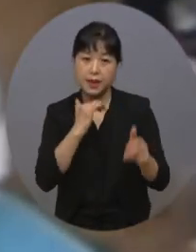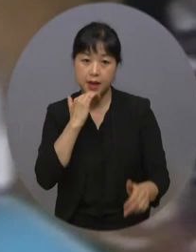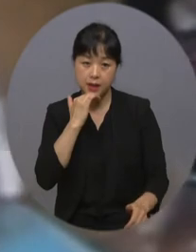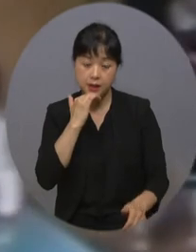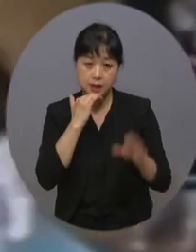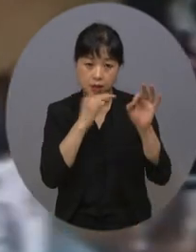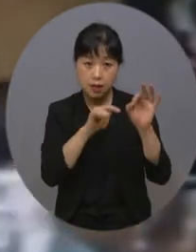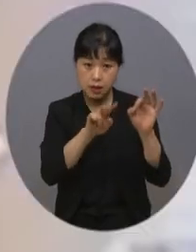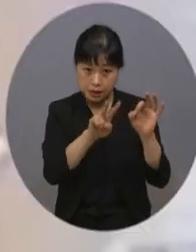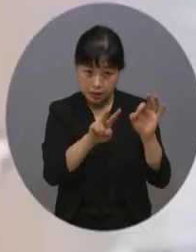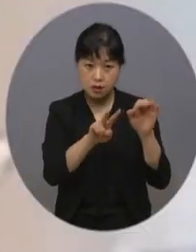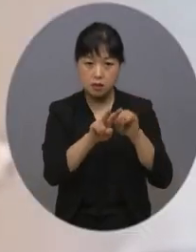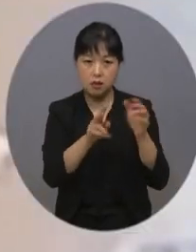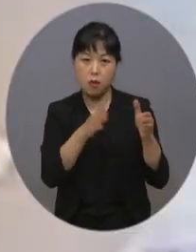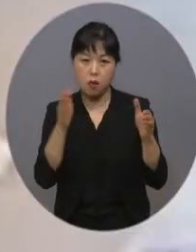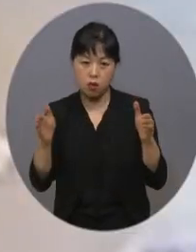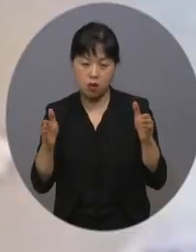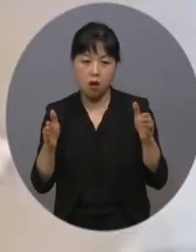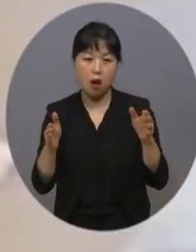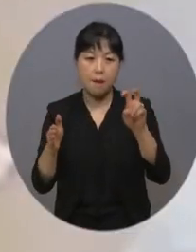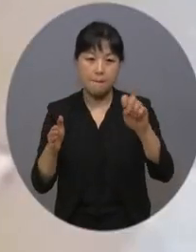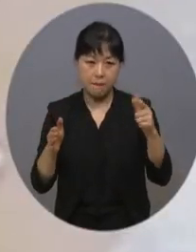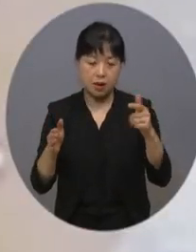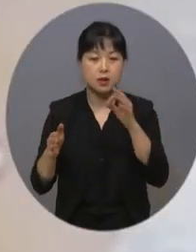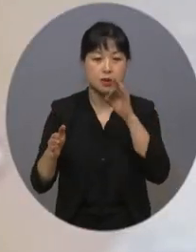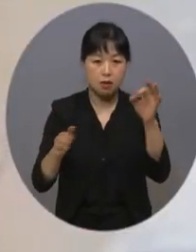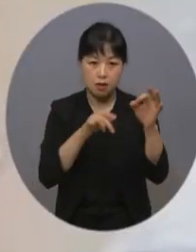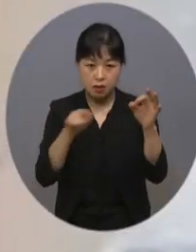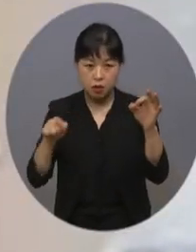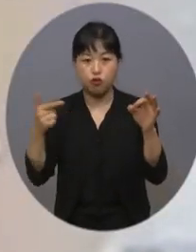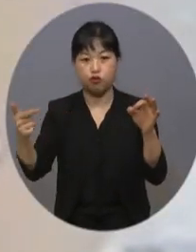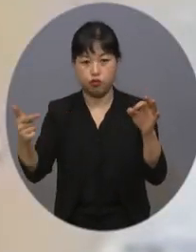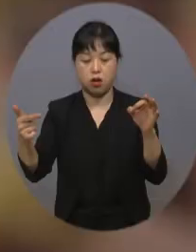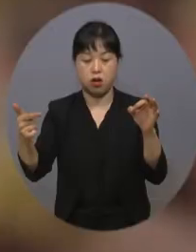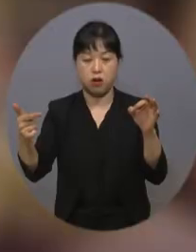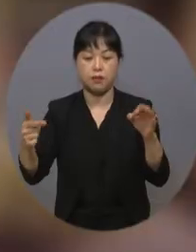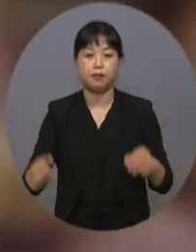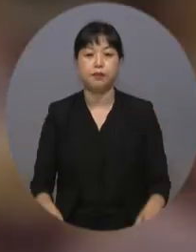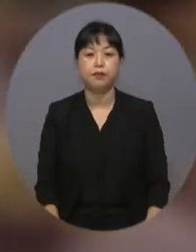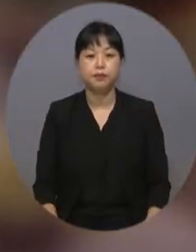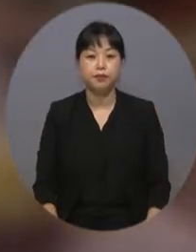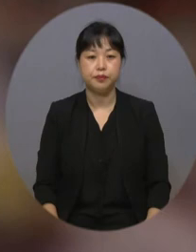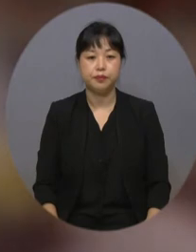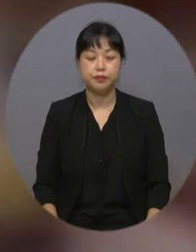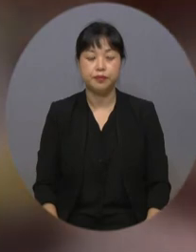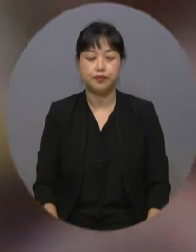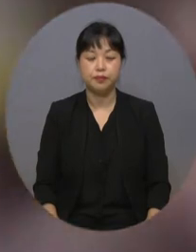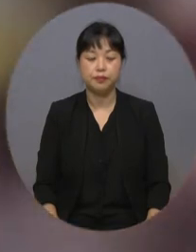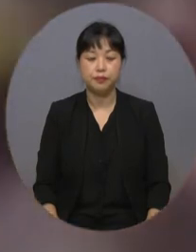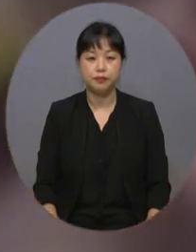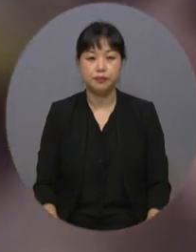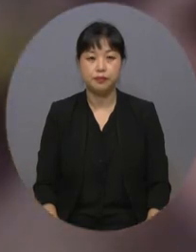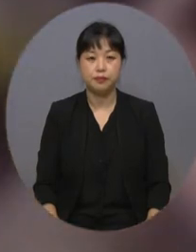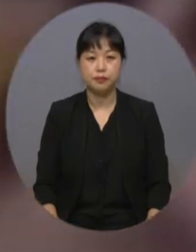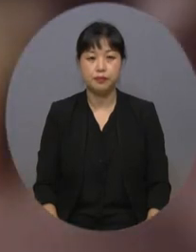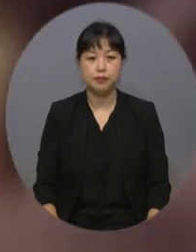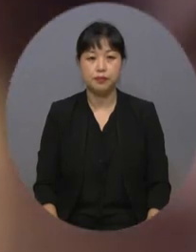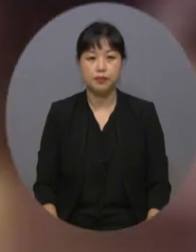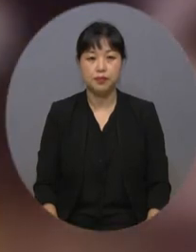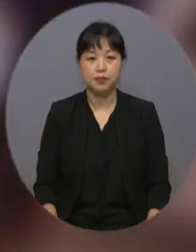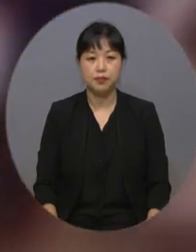2세에서 만 0세부터 6셀 로 변경하기로 했습니다 복지 tv 뉴스 2 가 아닙니다